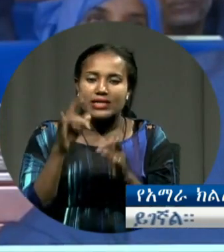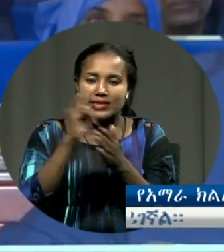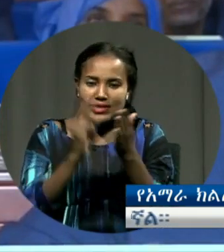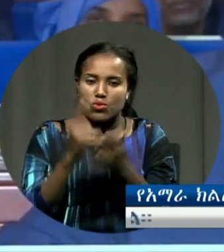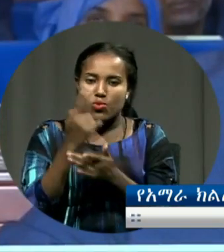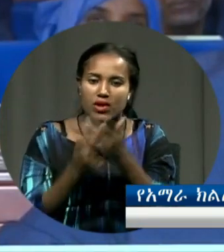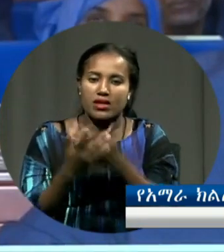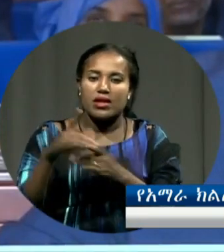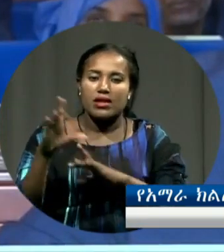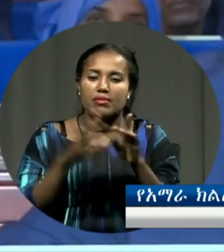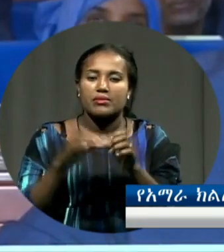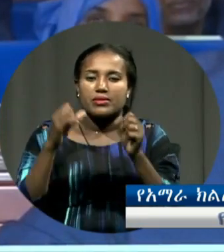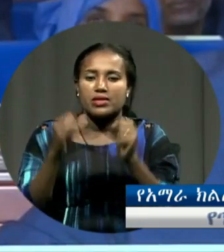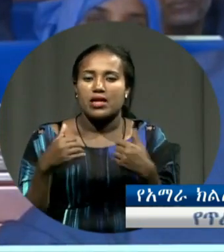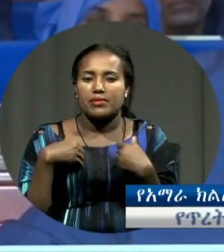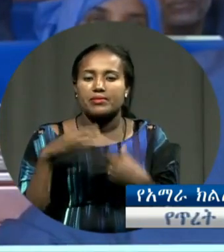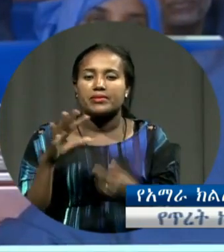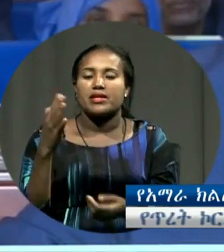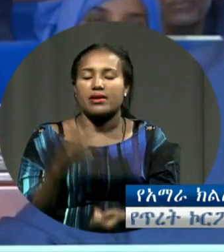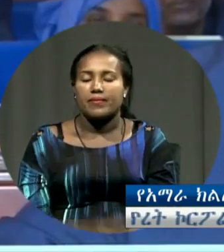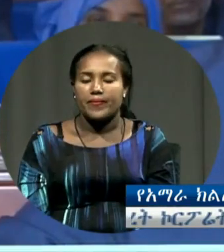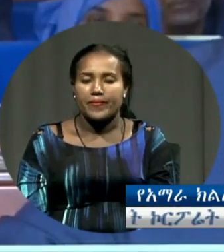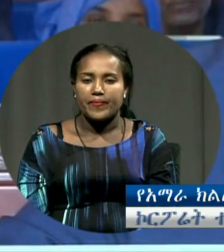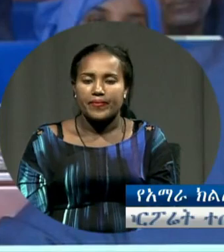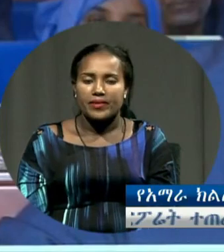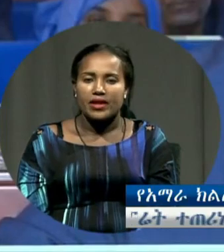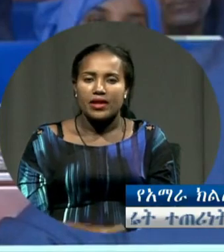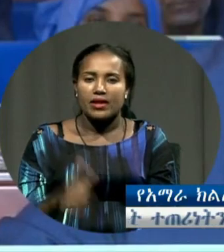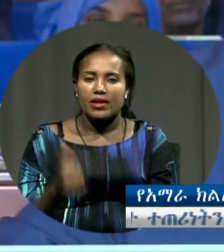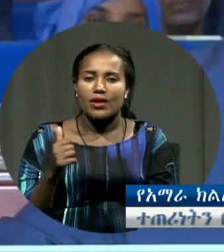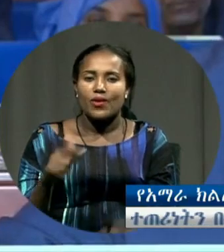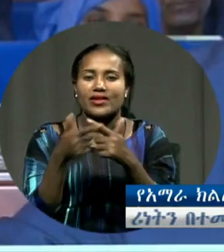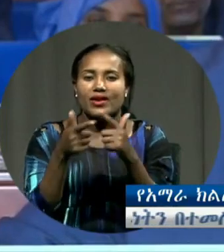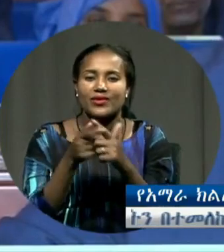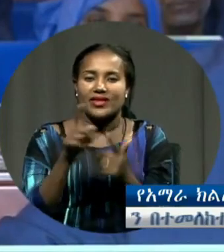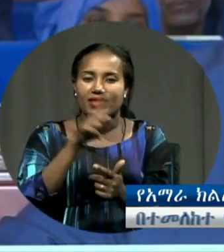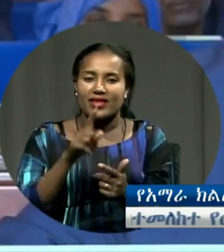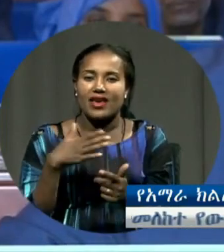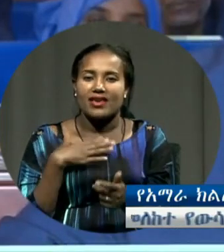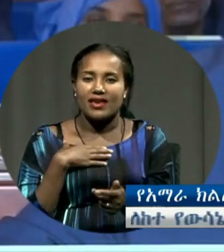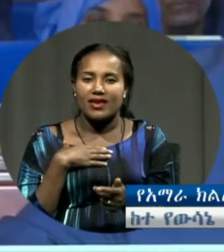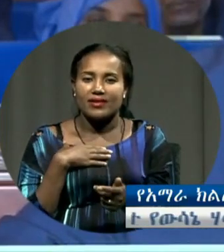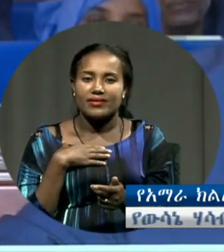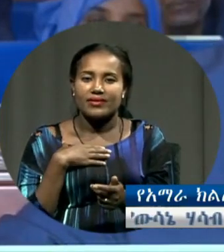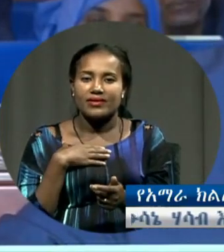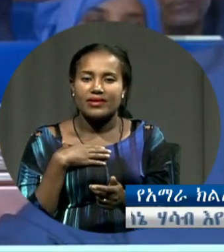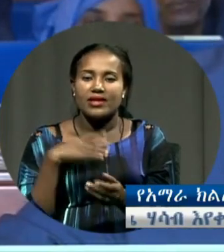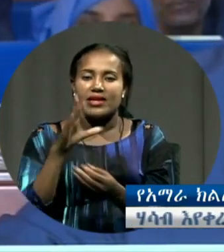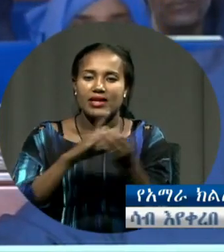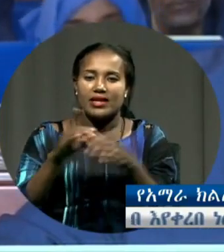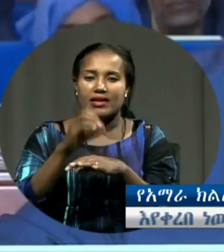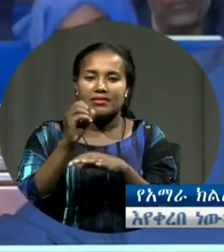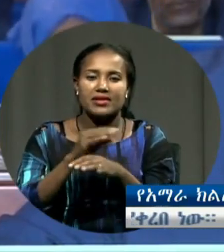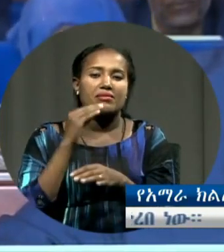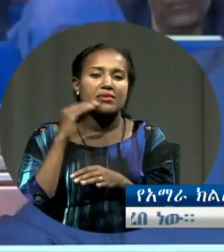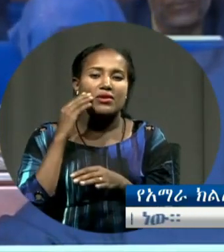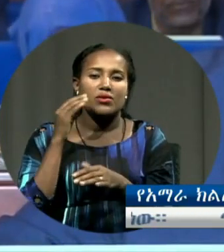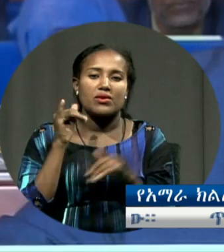ልናረግበት መቻል ያለብን ይመስለኛል። ሌላው ሁለተኛው ጥያቄ ያው ክልል ምክር ቤቱ እንደ